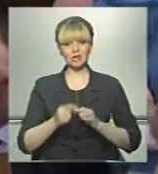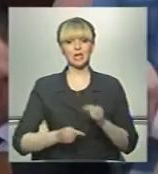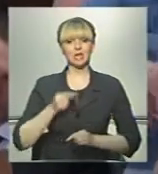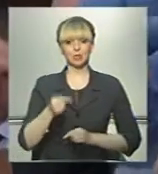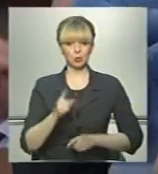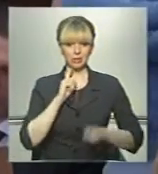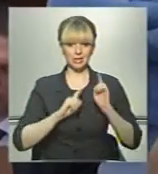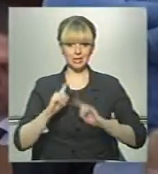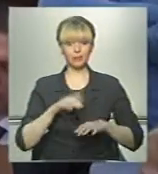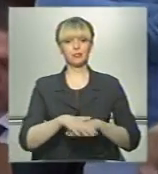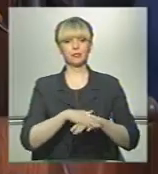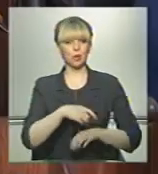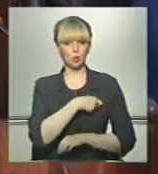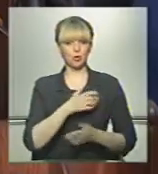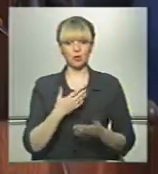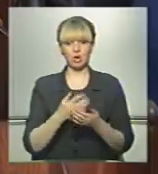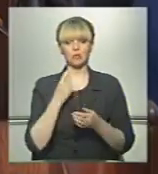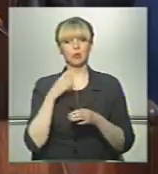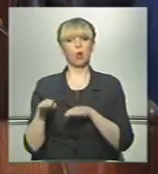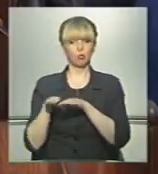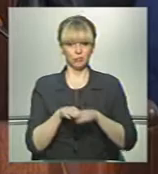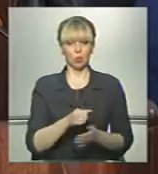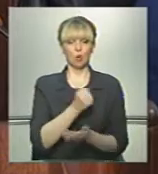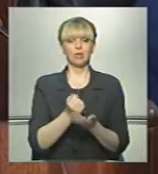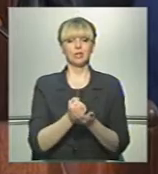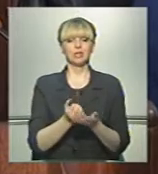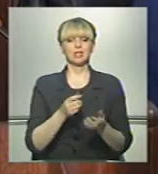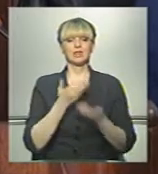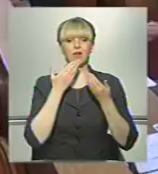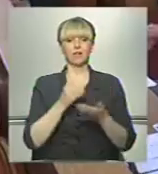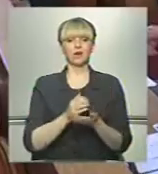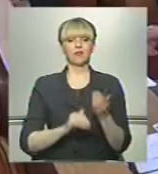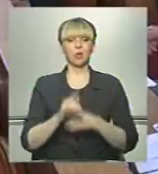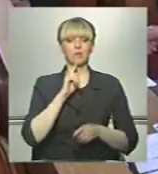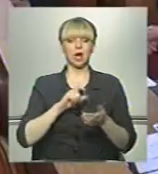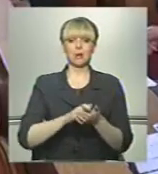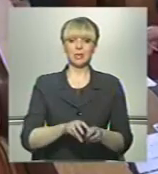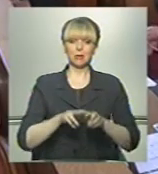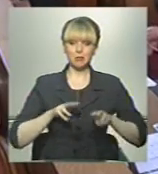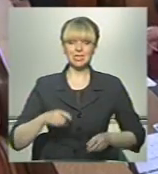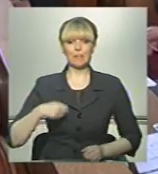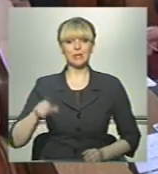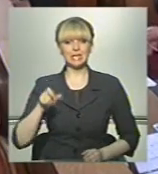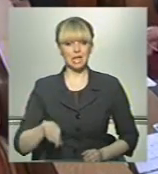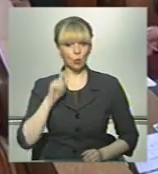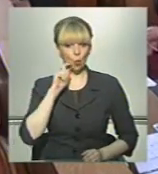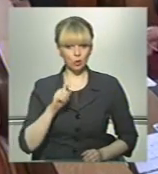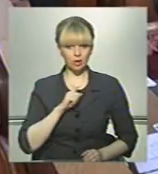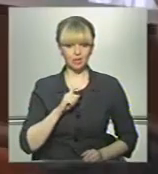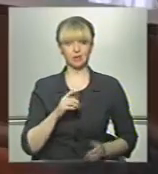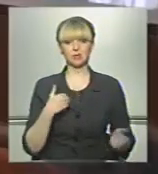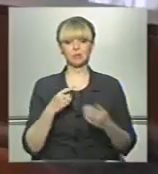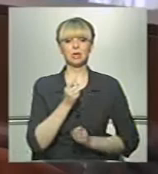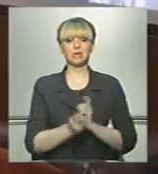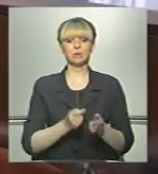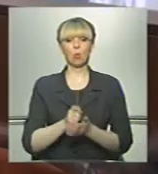наступній сесії. Народні обранці майже одноголосно ухвалили звернення до Верховної Ради, Кабінету міністрів, президента України щодо